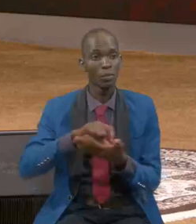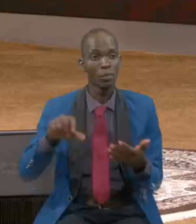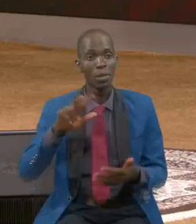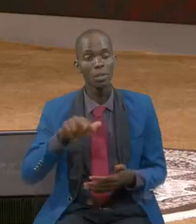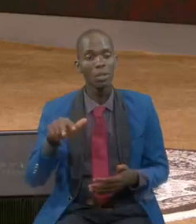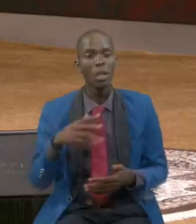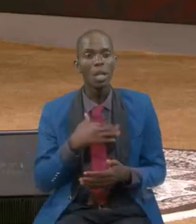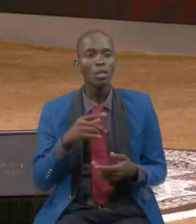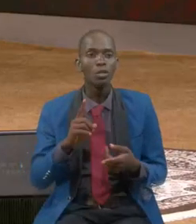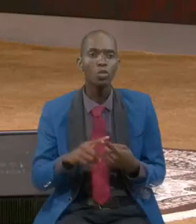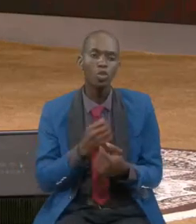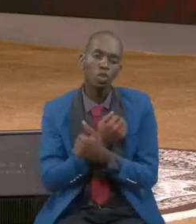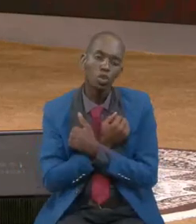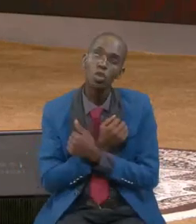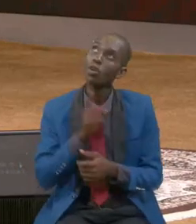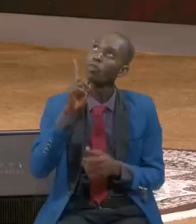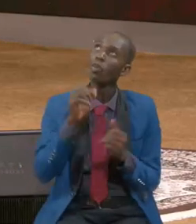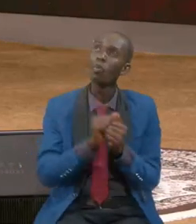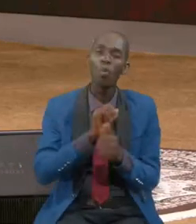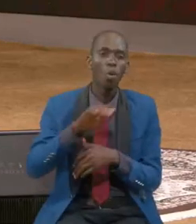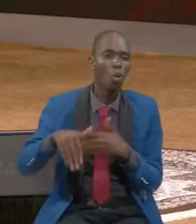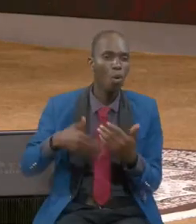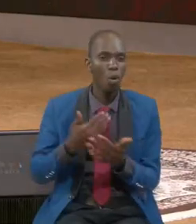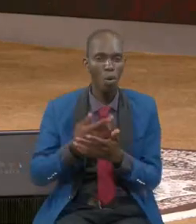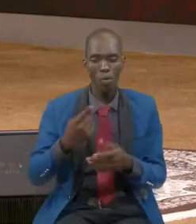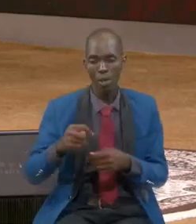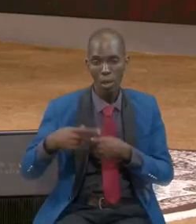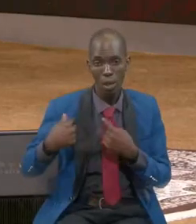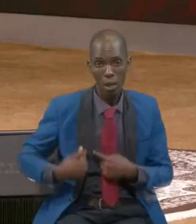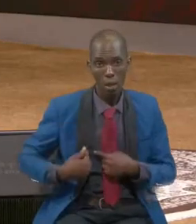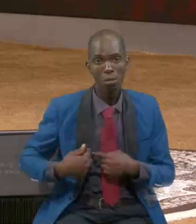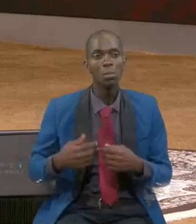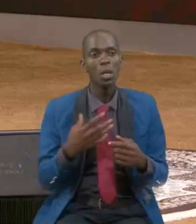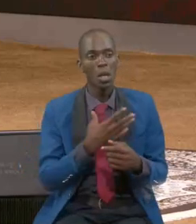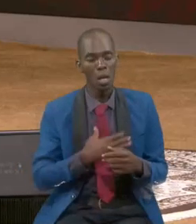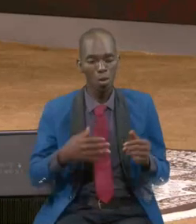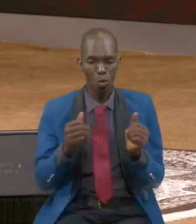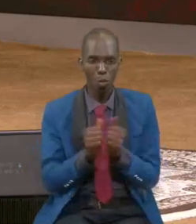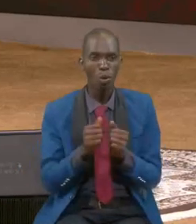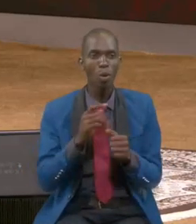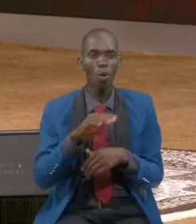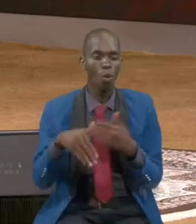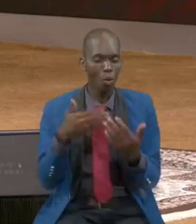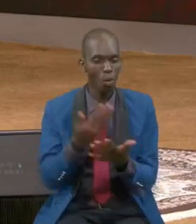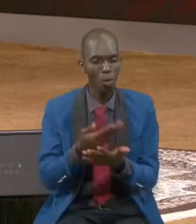33. Et que l'aimer de tout son cœur, de toute sa